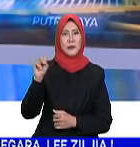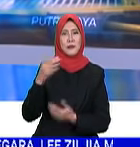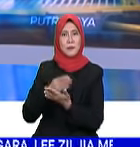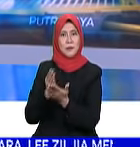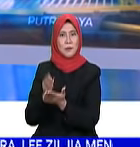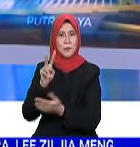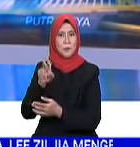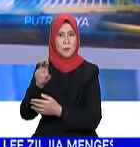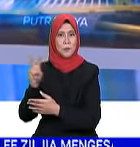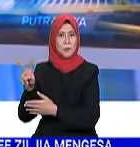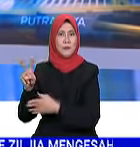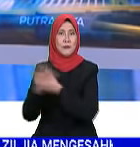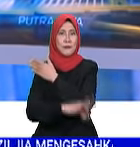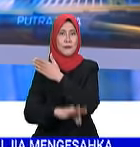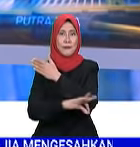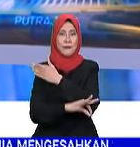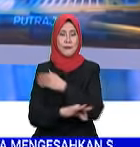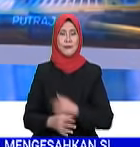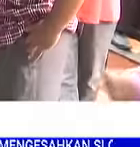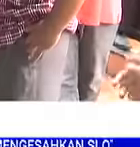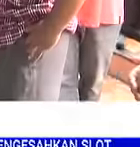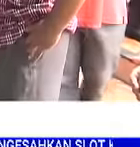2022 di Negeri Sembilan.